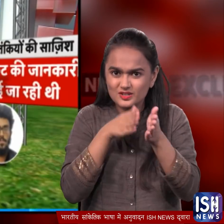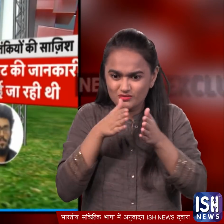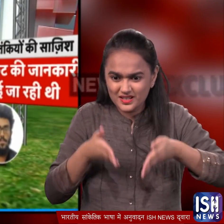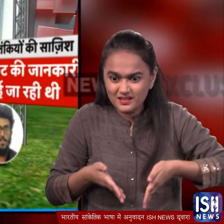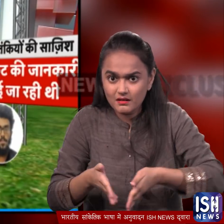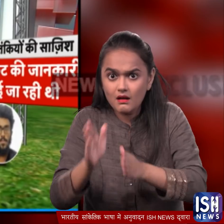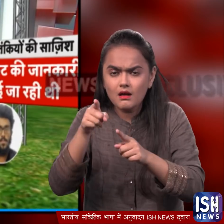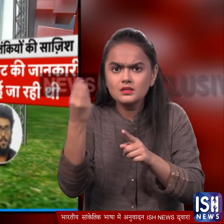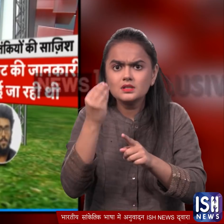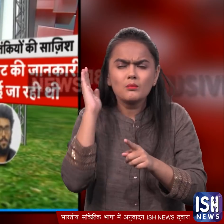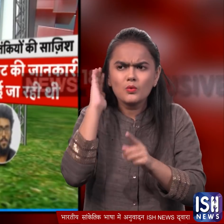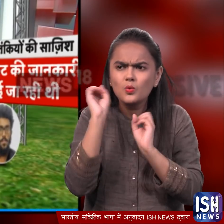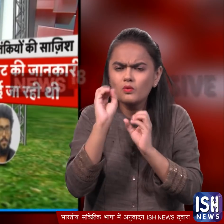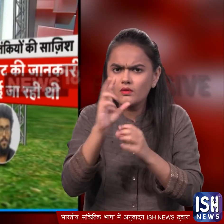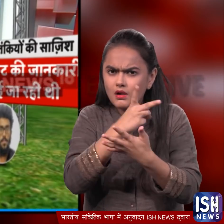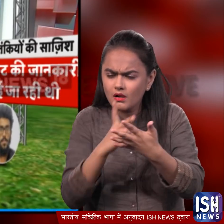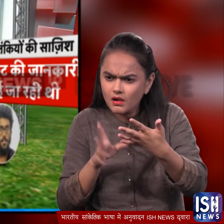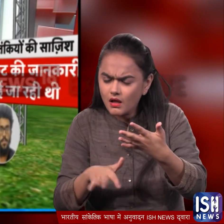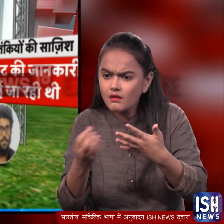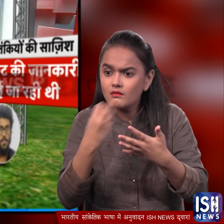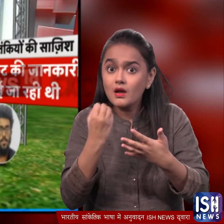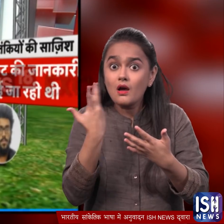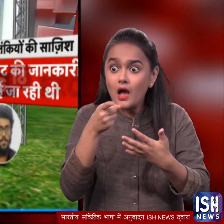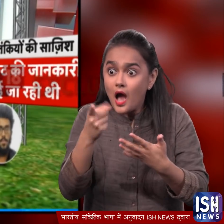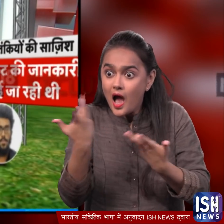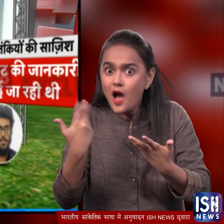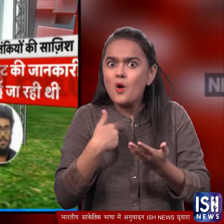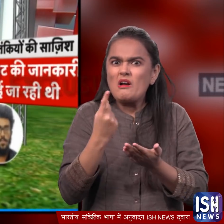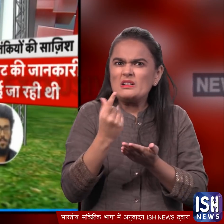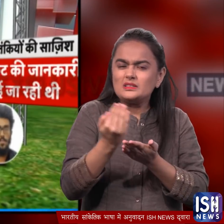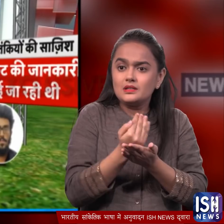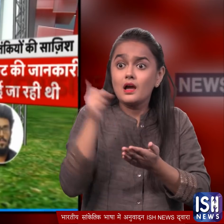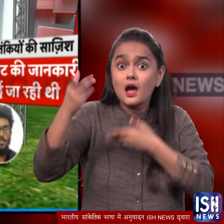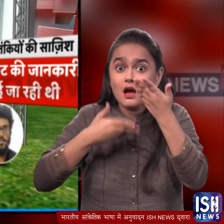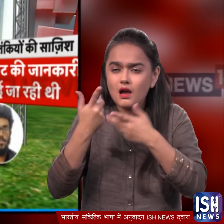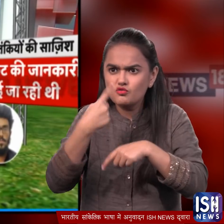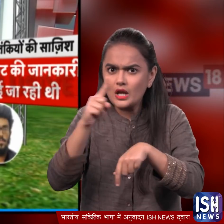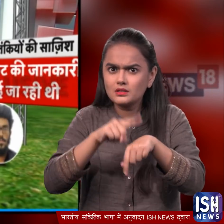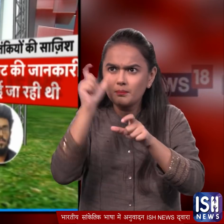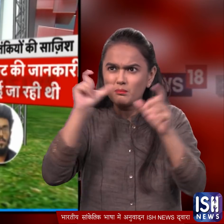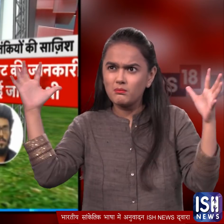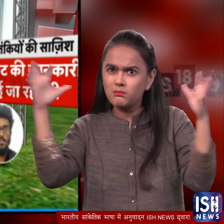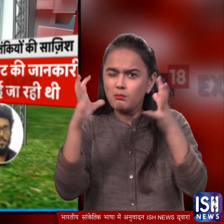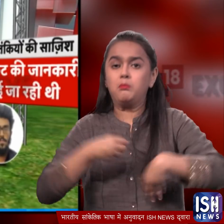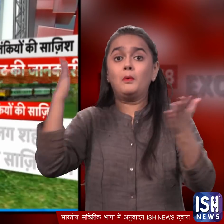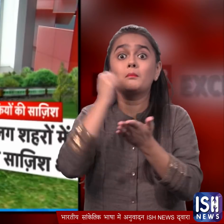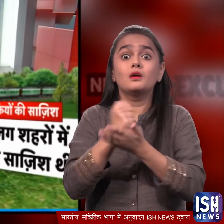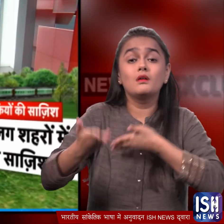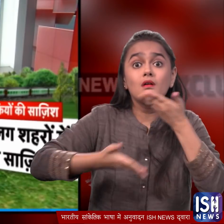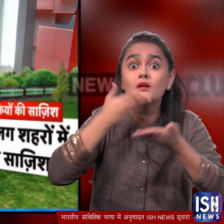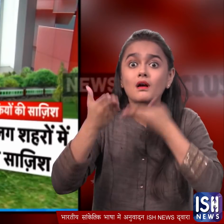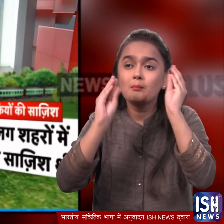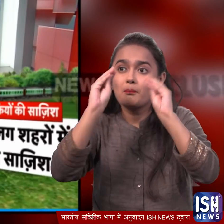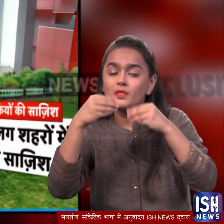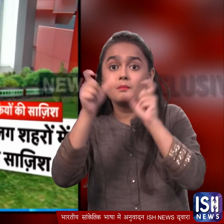के रूट और उनके गुजरने के वक्त की जानकारी जुटा रहे थे ताकि सही वक्त पर धमाका किया जा सके। संदिग्ध आतंकियों से